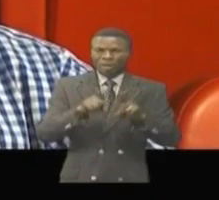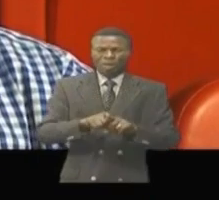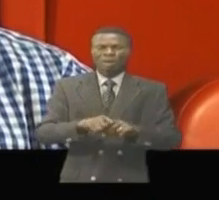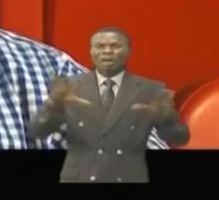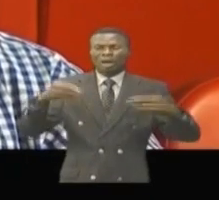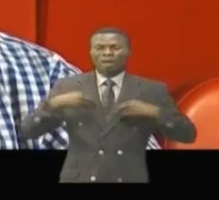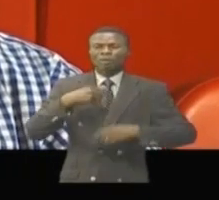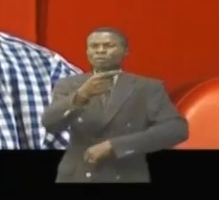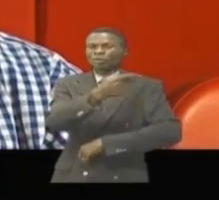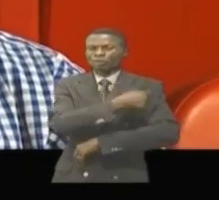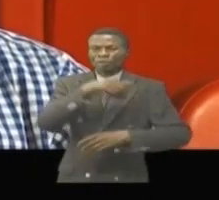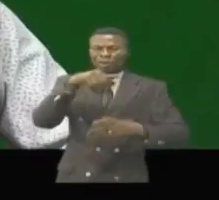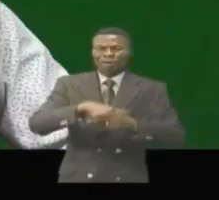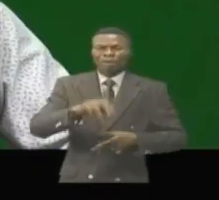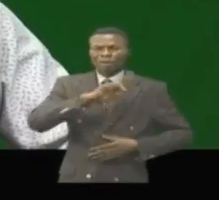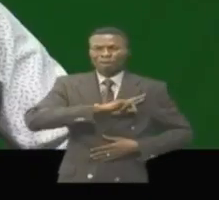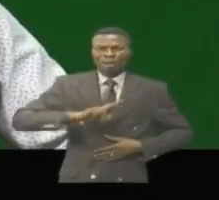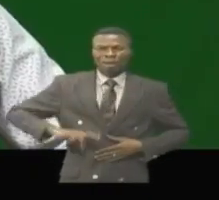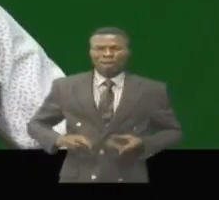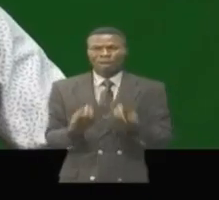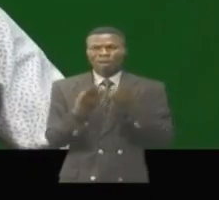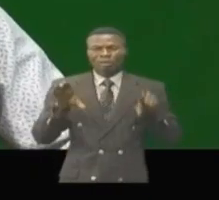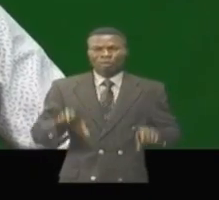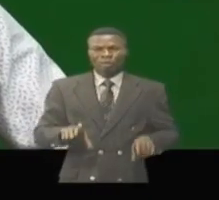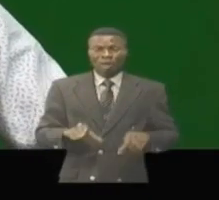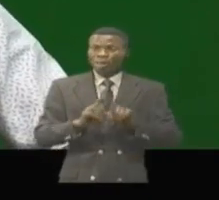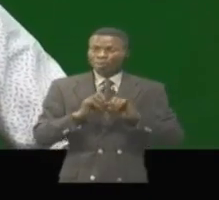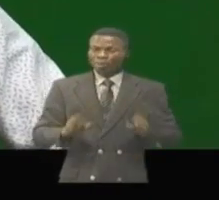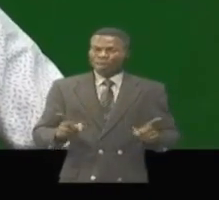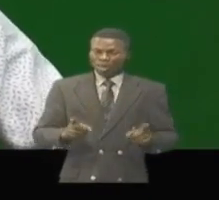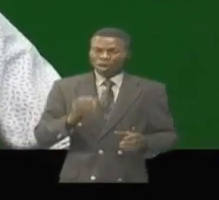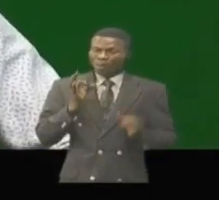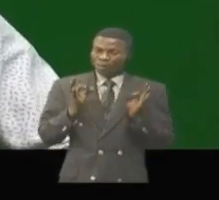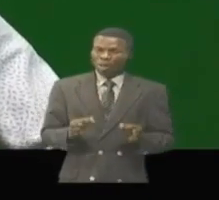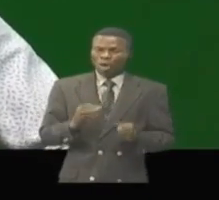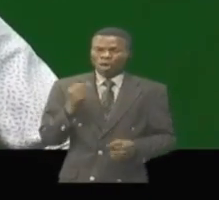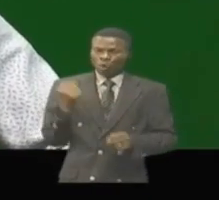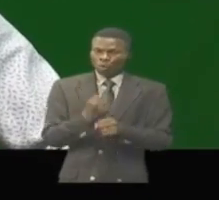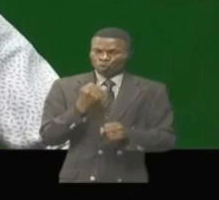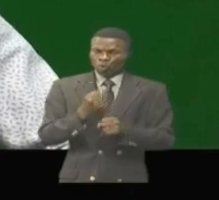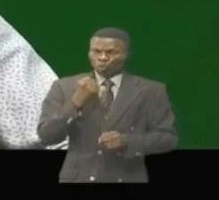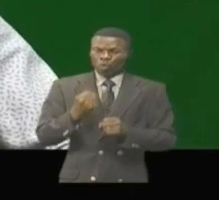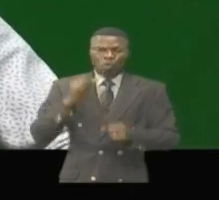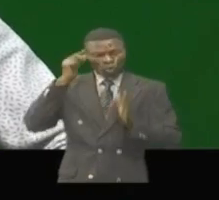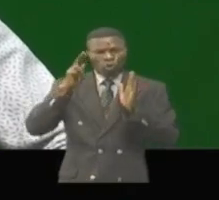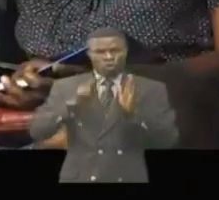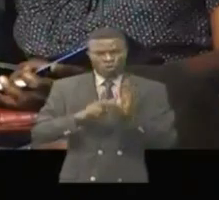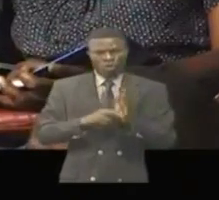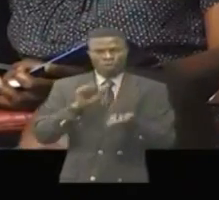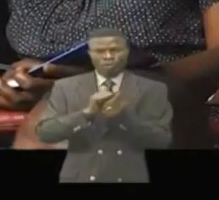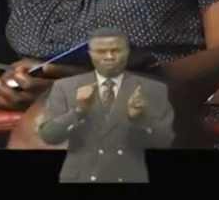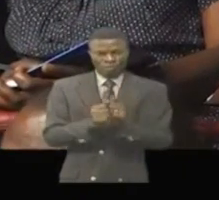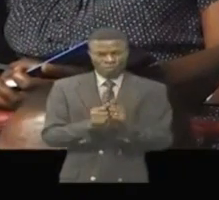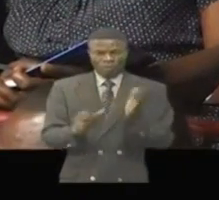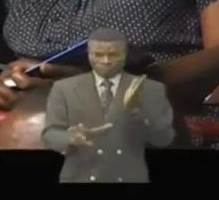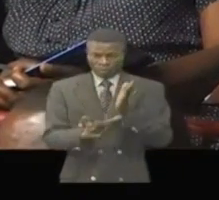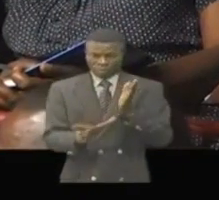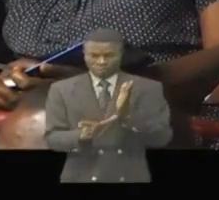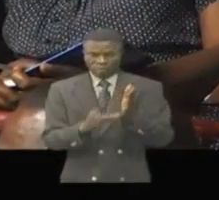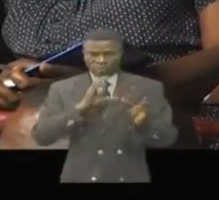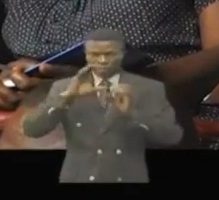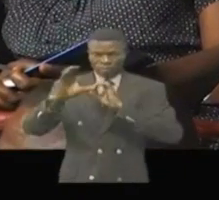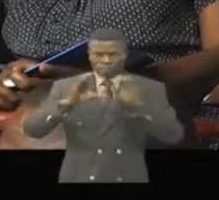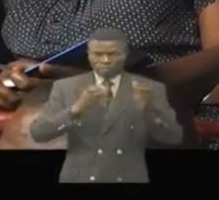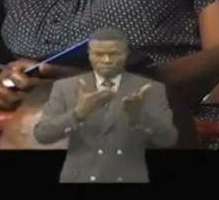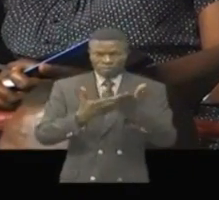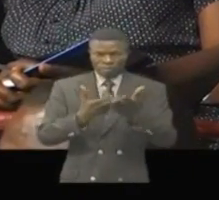vaccin. En République démocratique du Congo, malgré les efforts fournis par le gouvernement en matière de stratégie de communication,